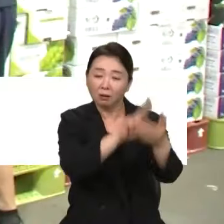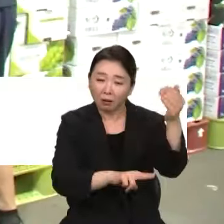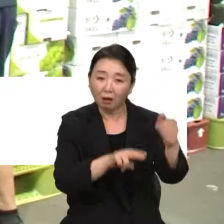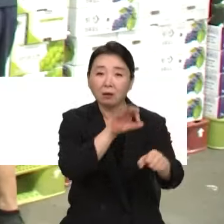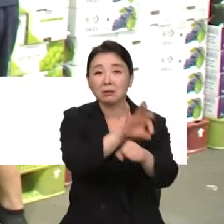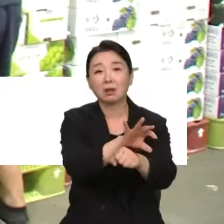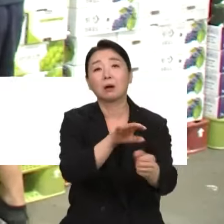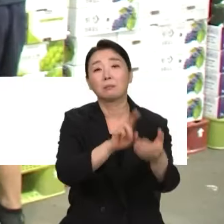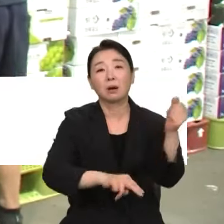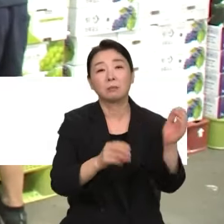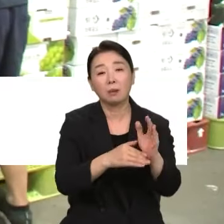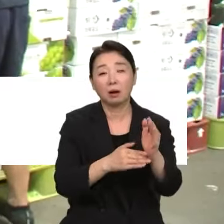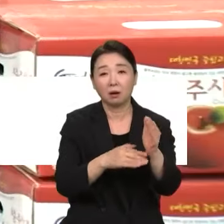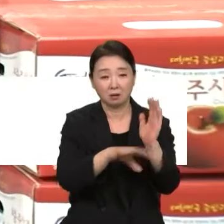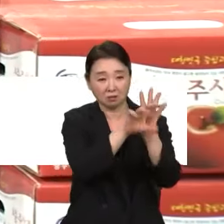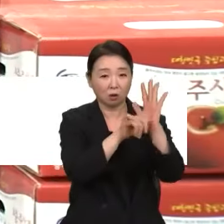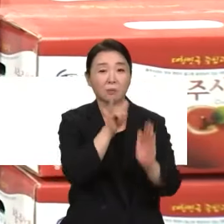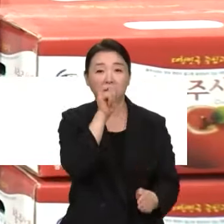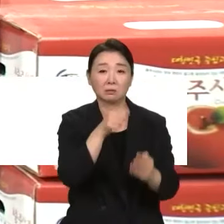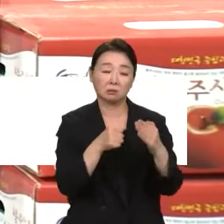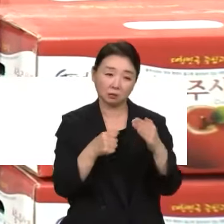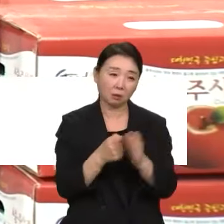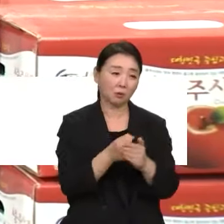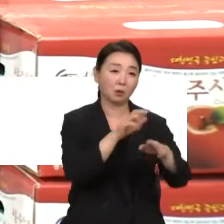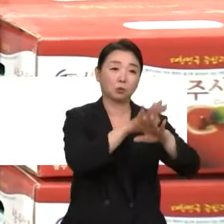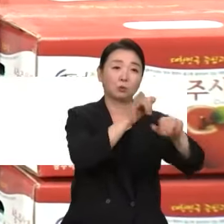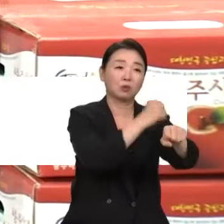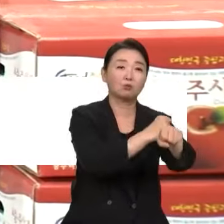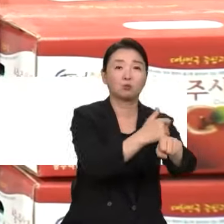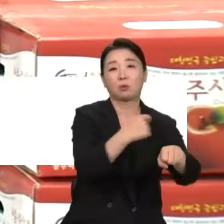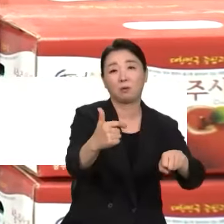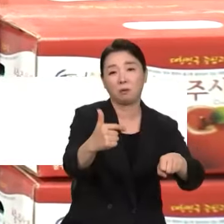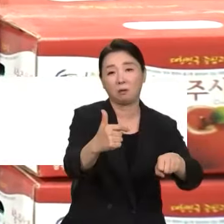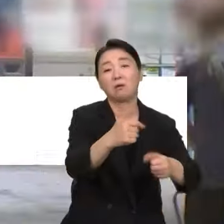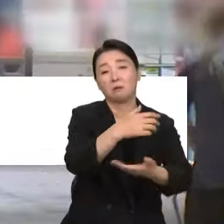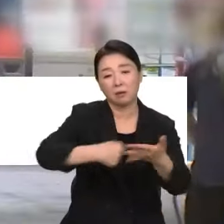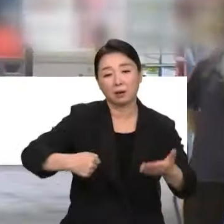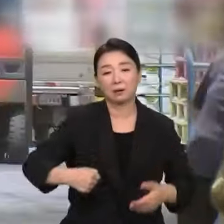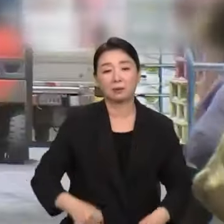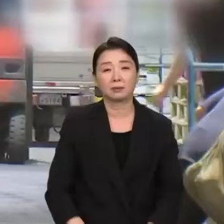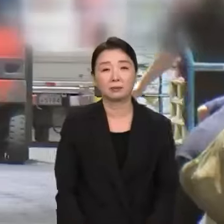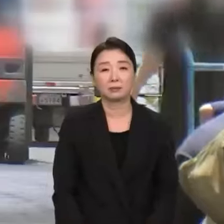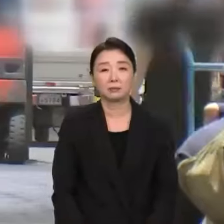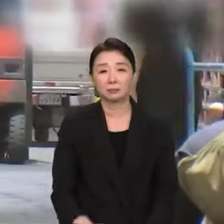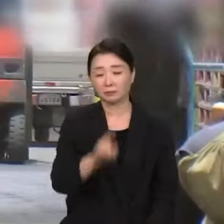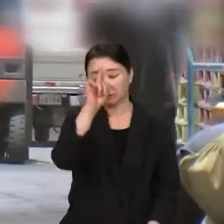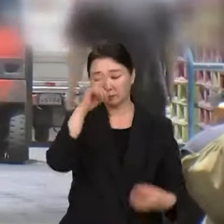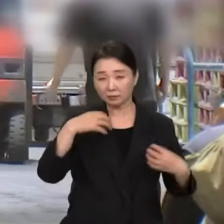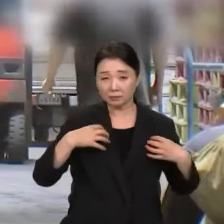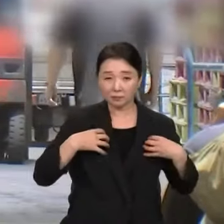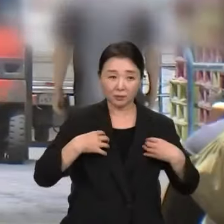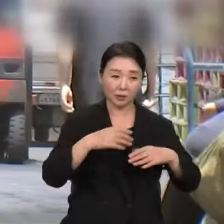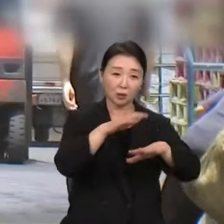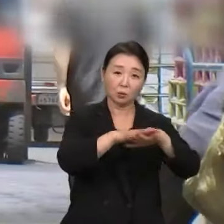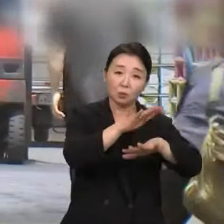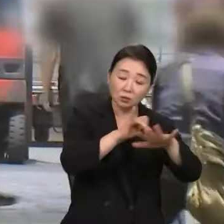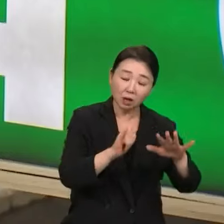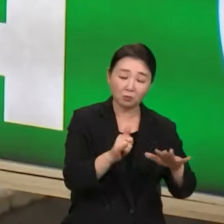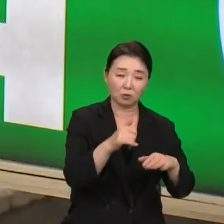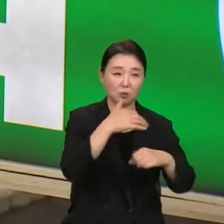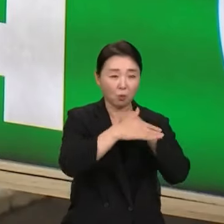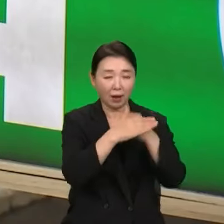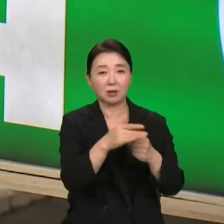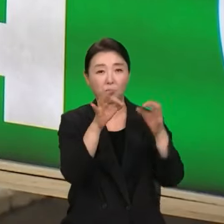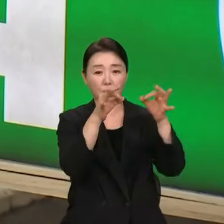경매를 주관한다는 이유로 농민에게 과도한 수수료를 받아가고 있는 거죠. 정부는 농산물 가격 안정을 위해 5년